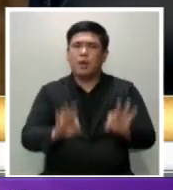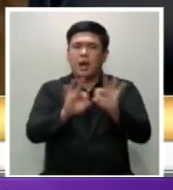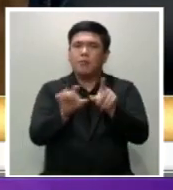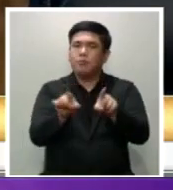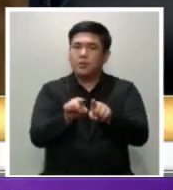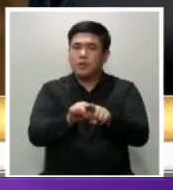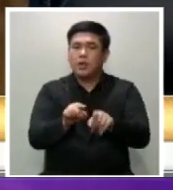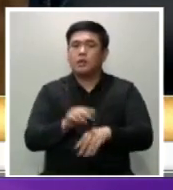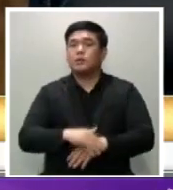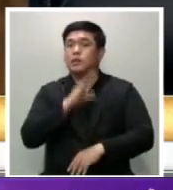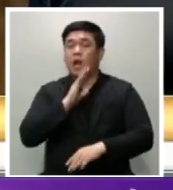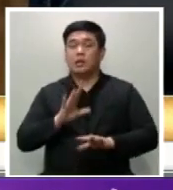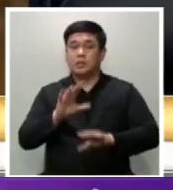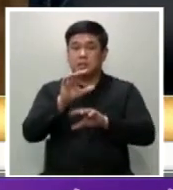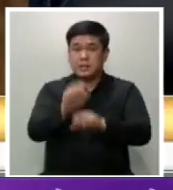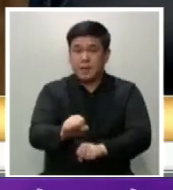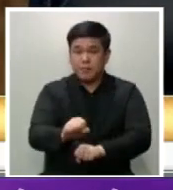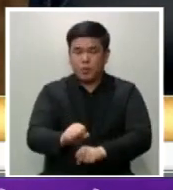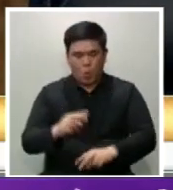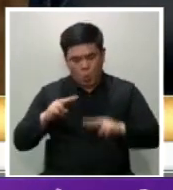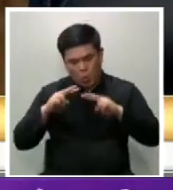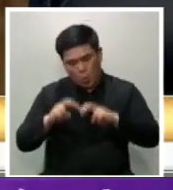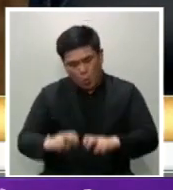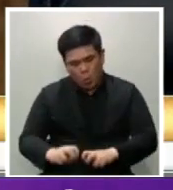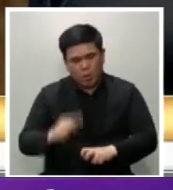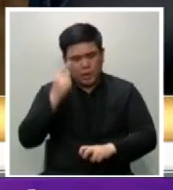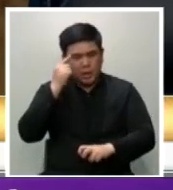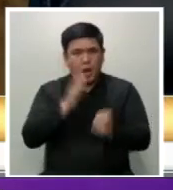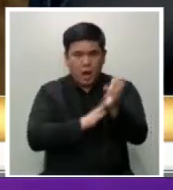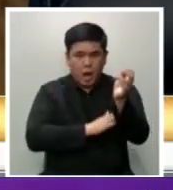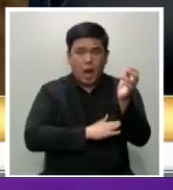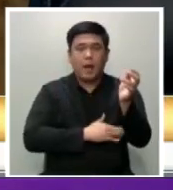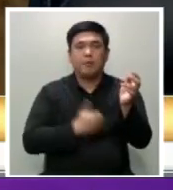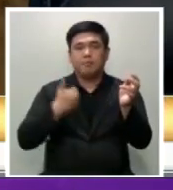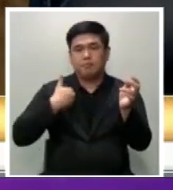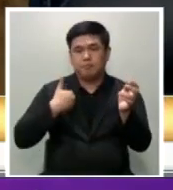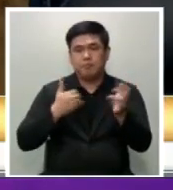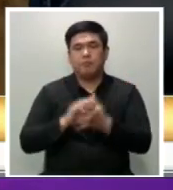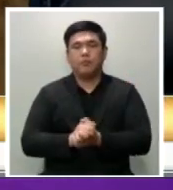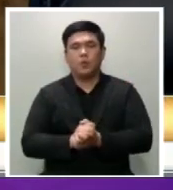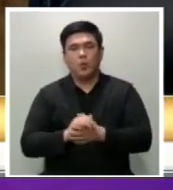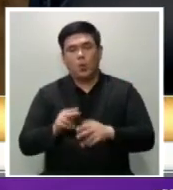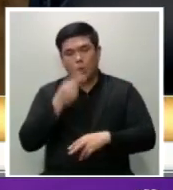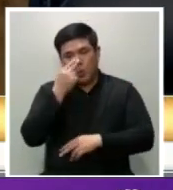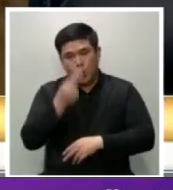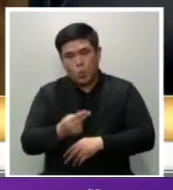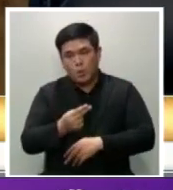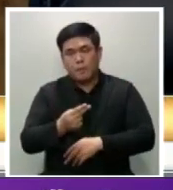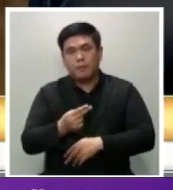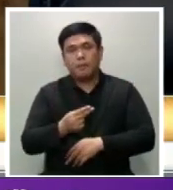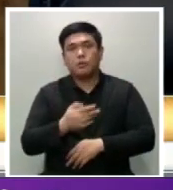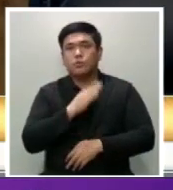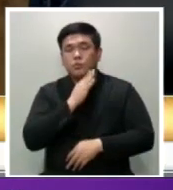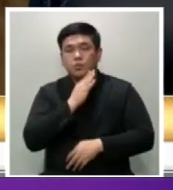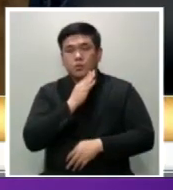เมื่อจับได้ก็ตรวจสอบค้นคว้ากันอยู่เป็นเวลายาวนานสืบสวนกันนานและหลัง